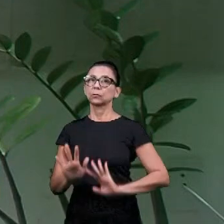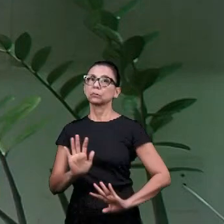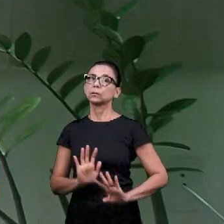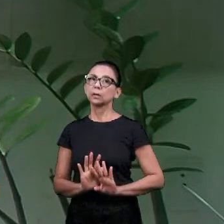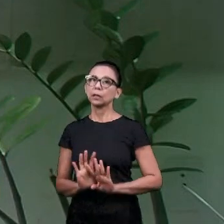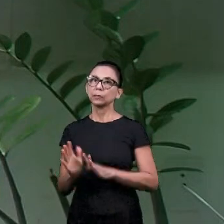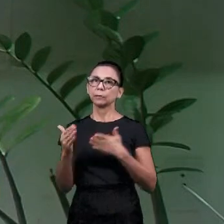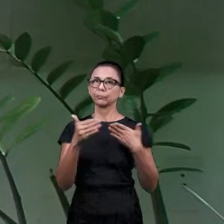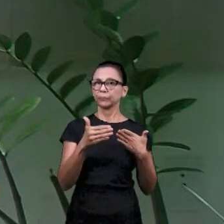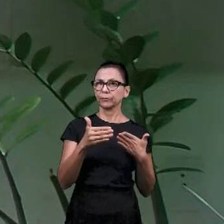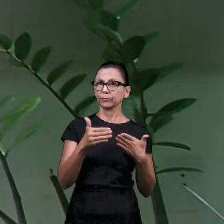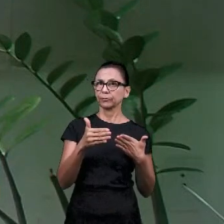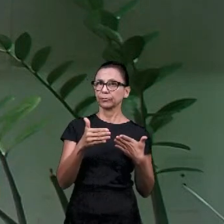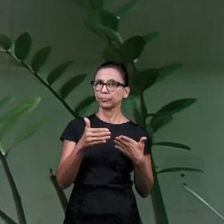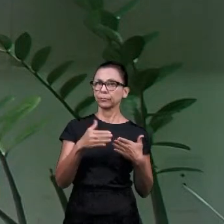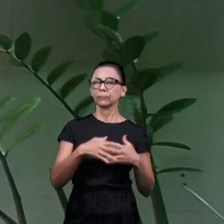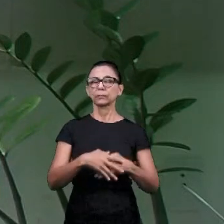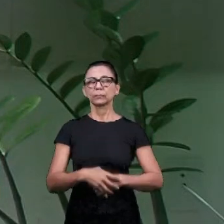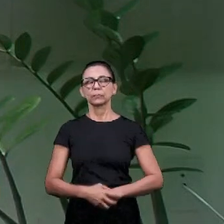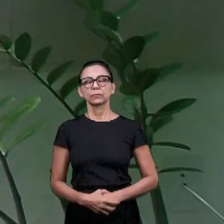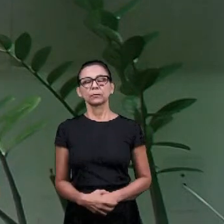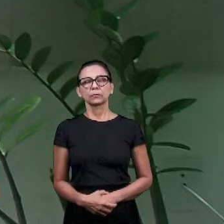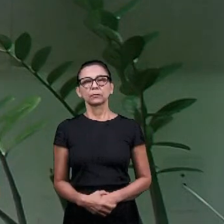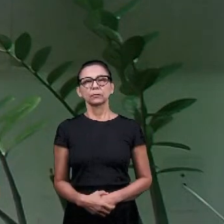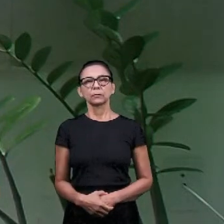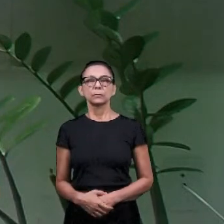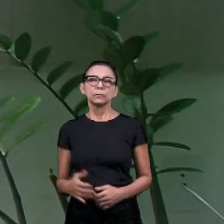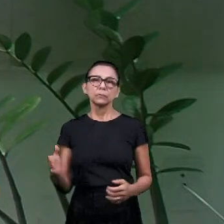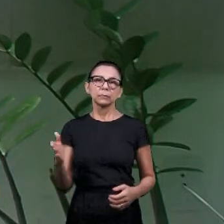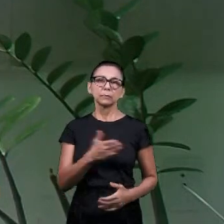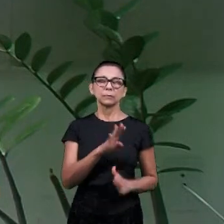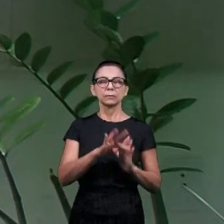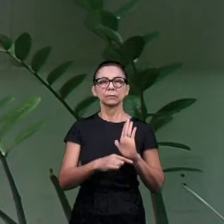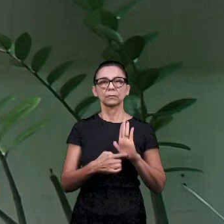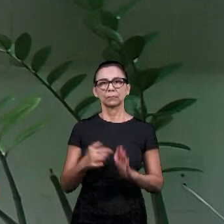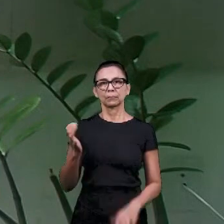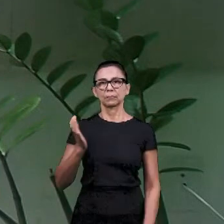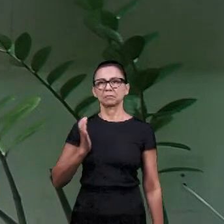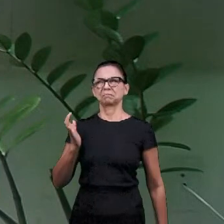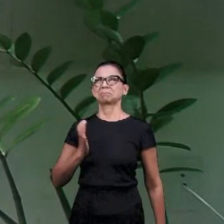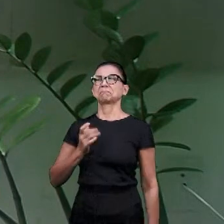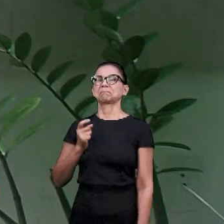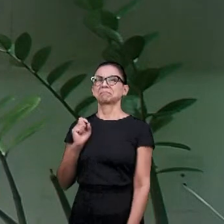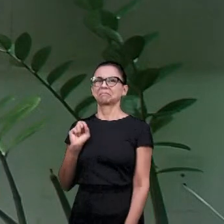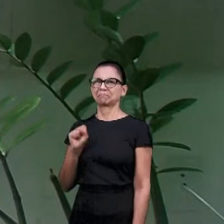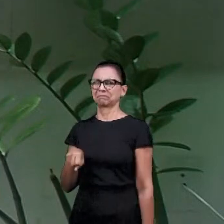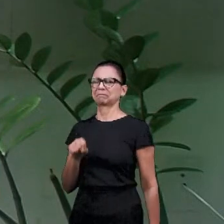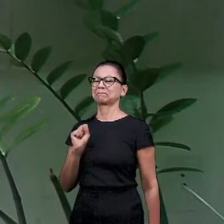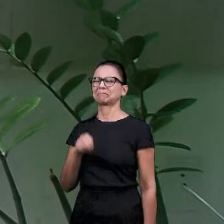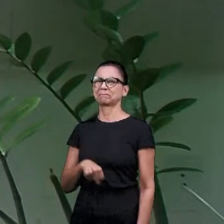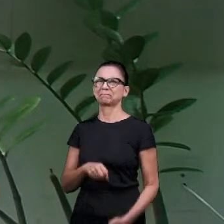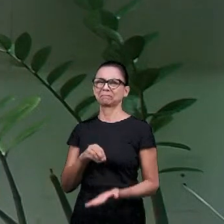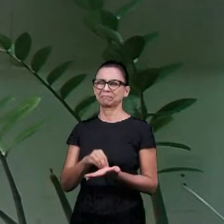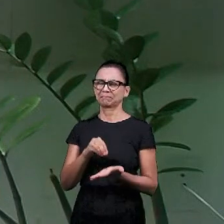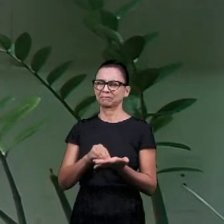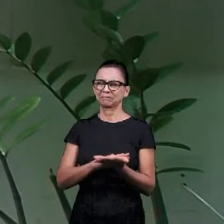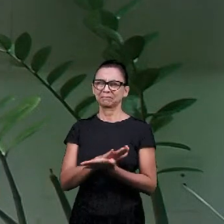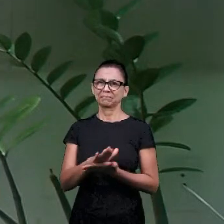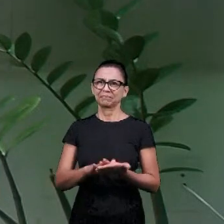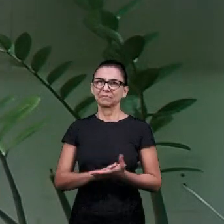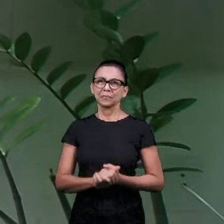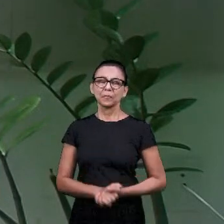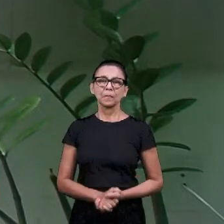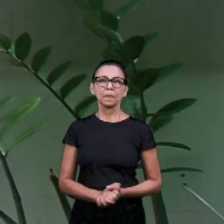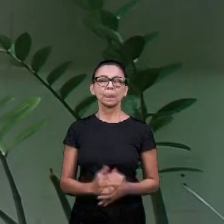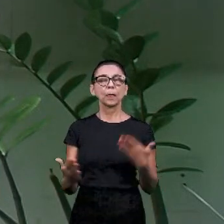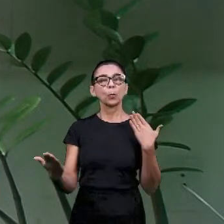surprise. Donc, je suis riche, je me suis enrichi, je ne manque de rien, c'est-à-dire il renie. Il